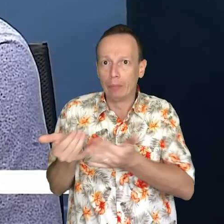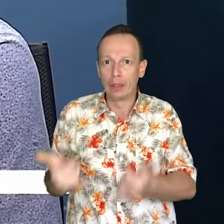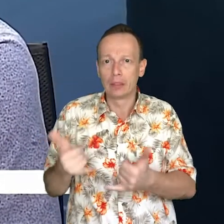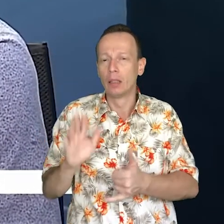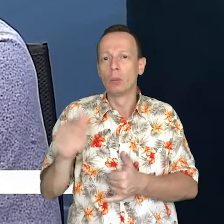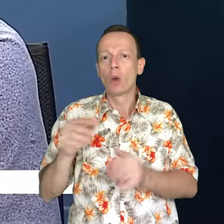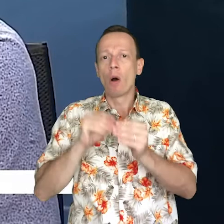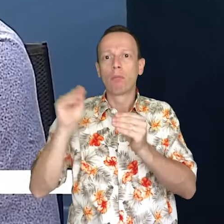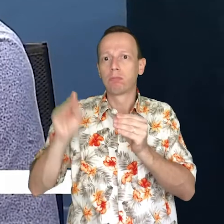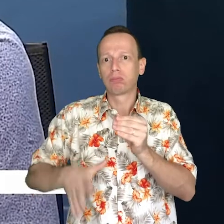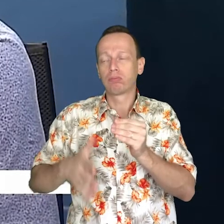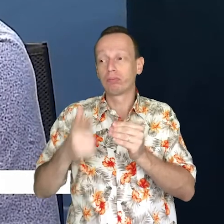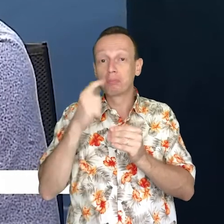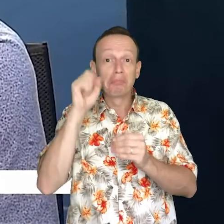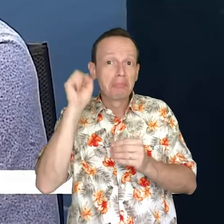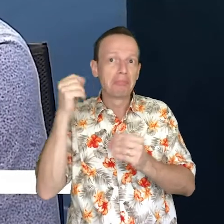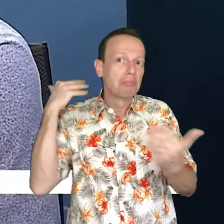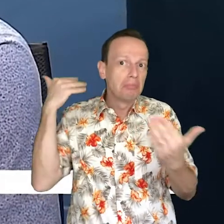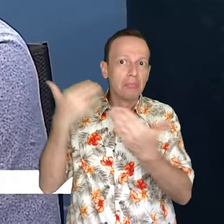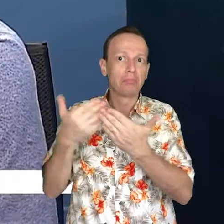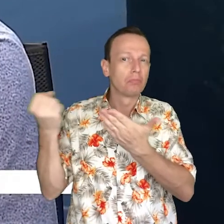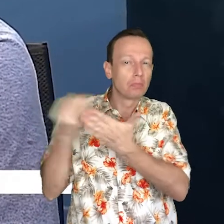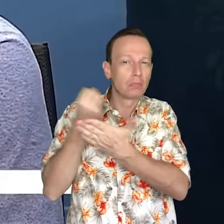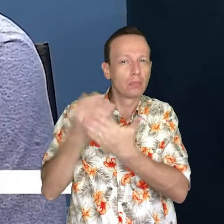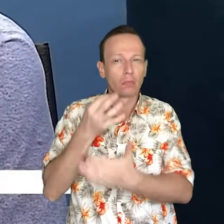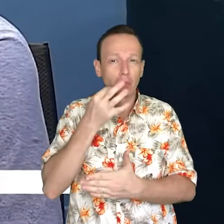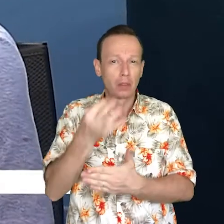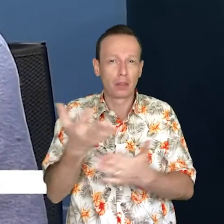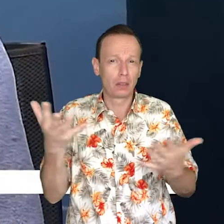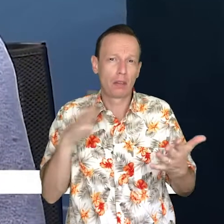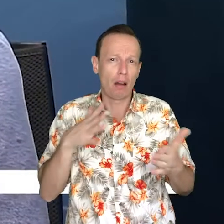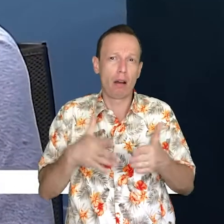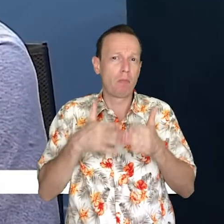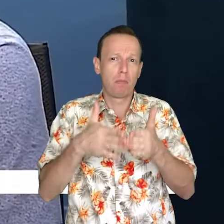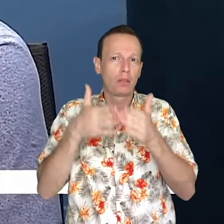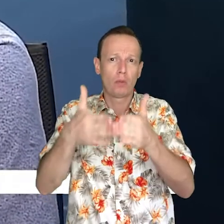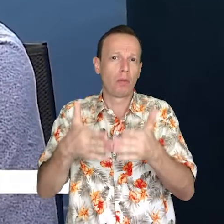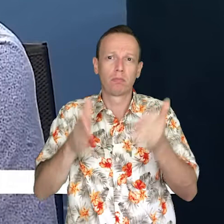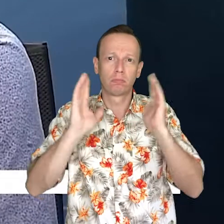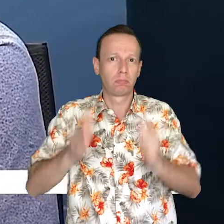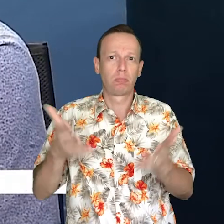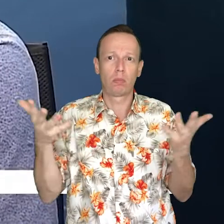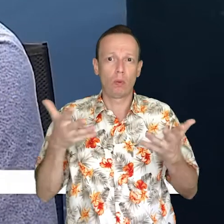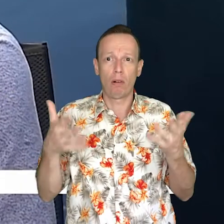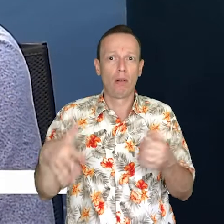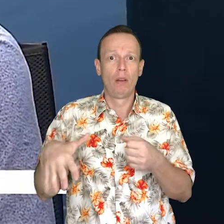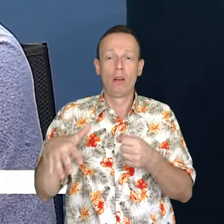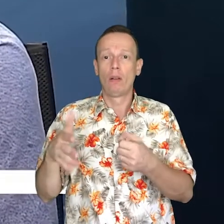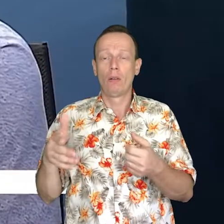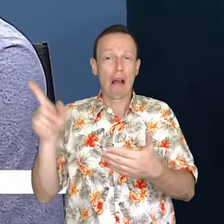navire. Après les dernières nouvelles que nous avons, certains bateaux sont